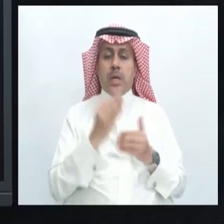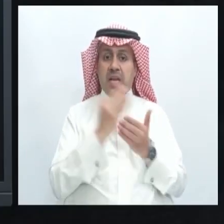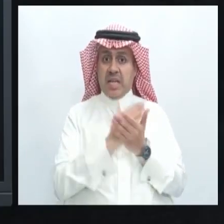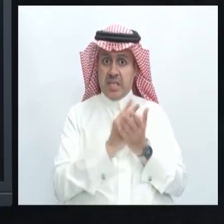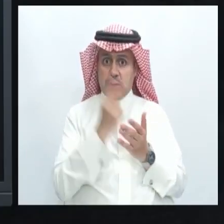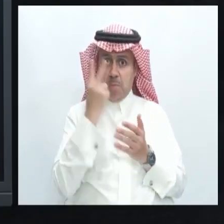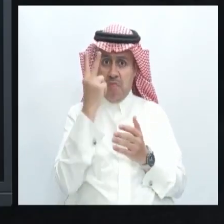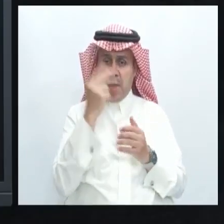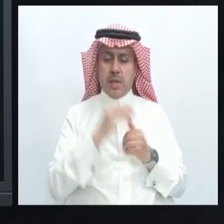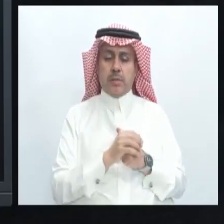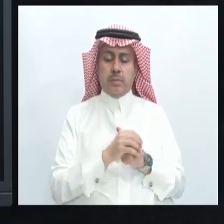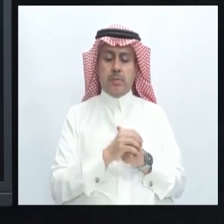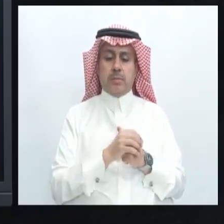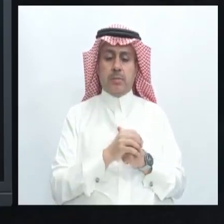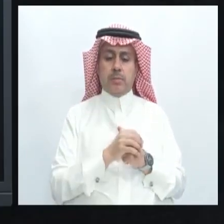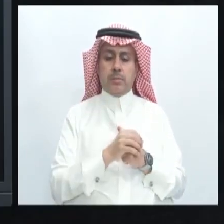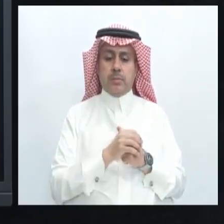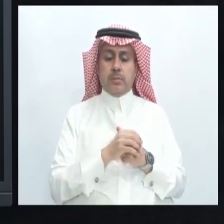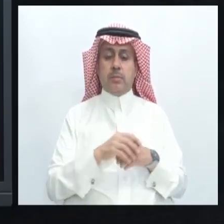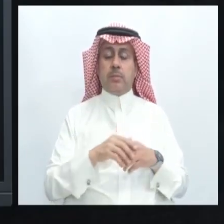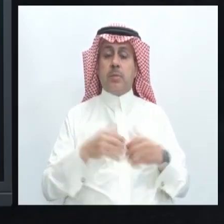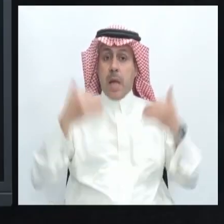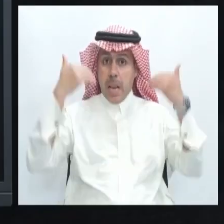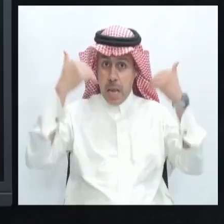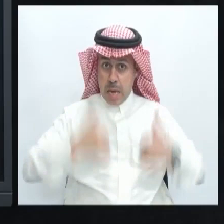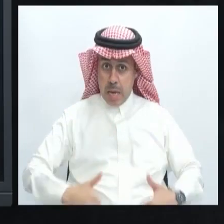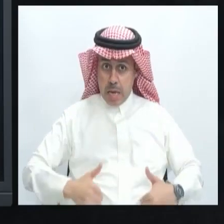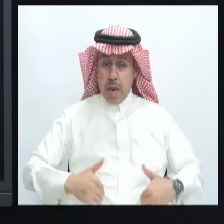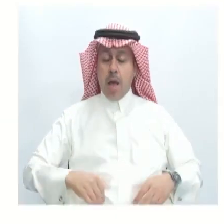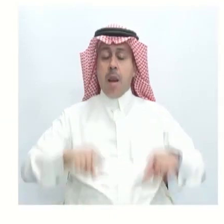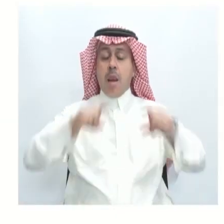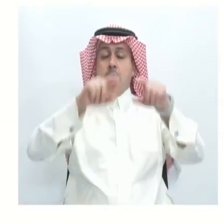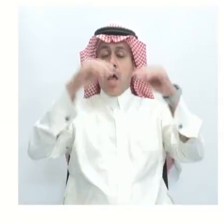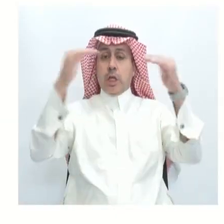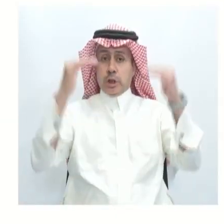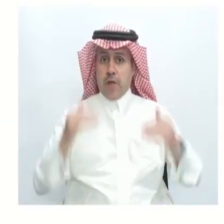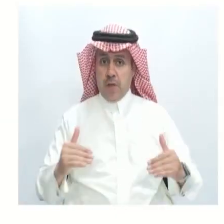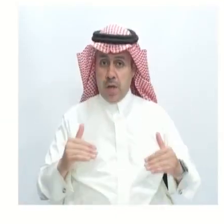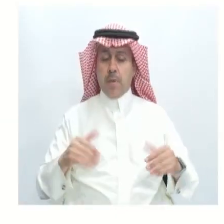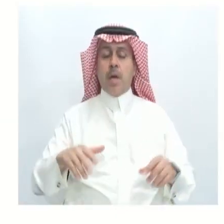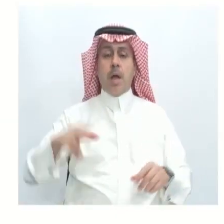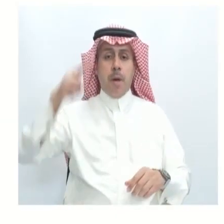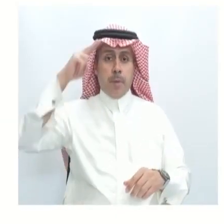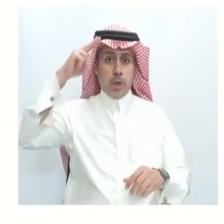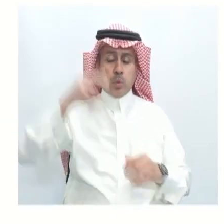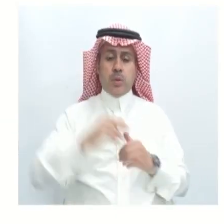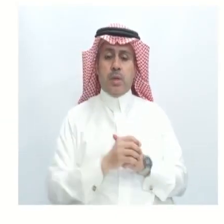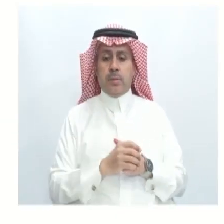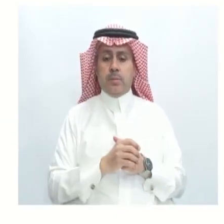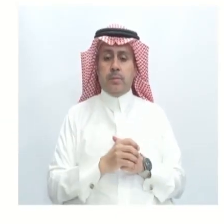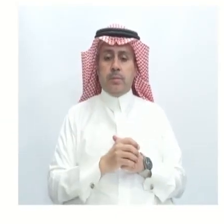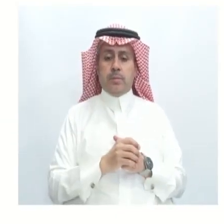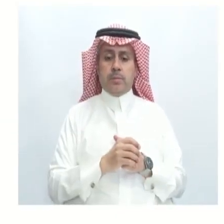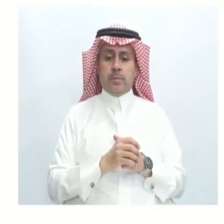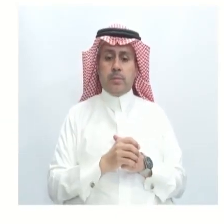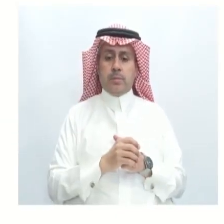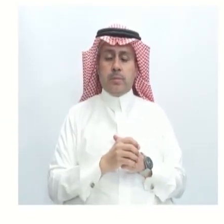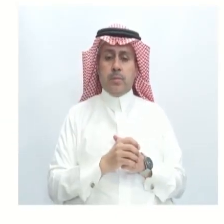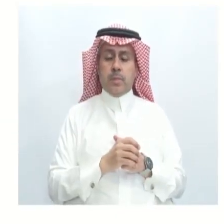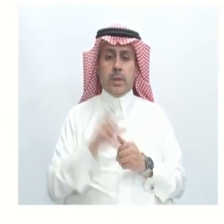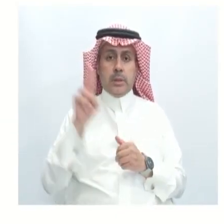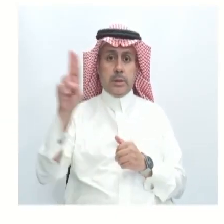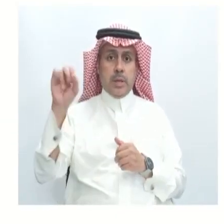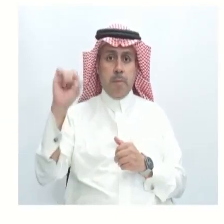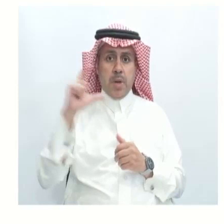هذا الدرس وهو بعنوان الهيكل التنظيمي للمملكه العربيه السعوديه وقبل البدايه